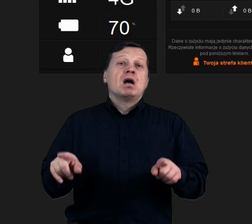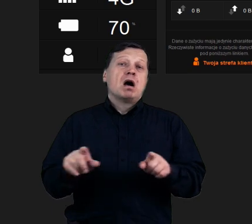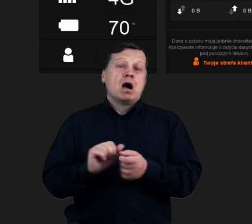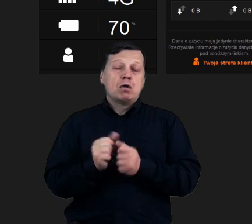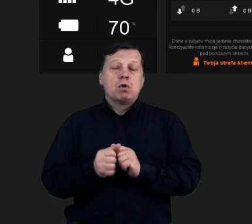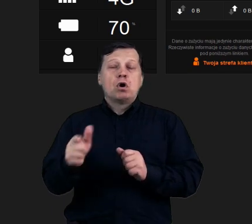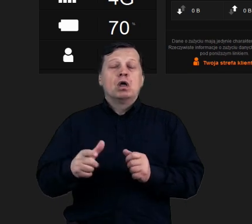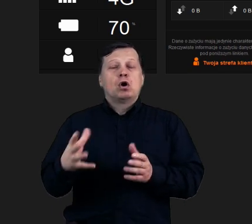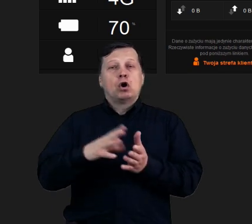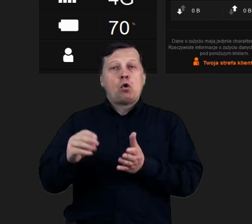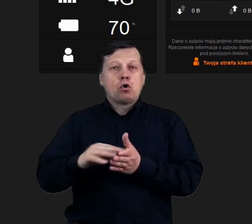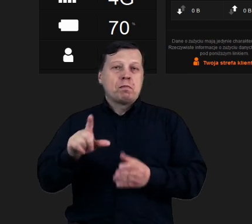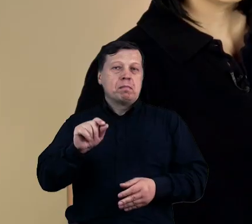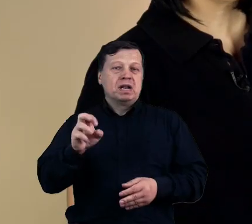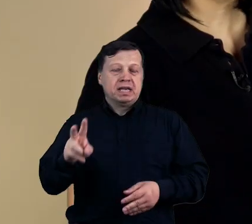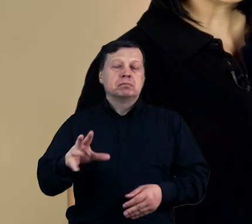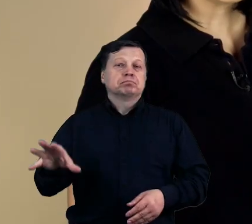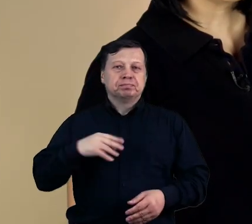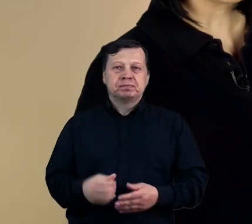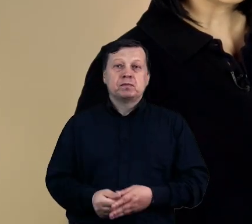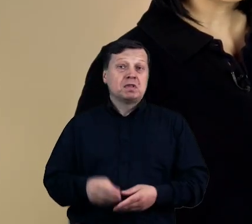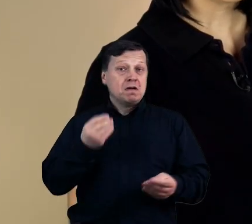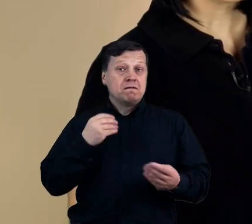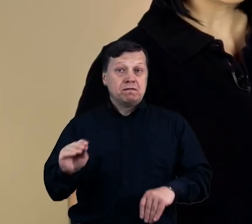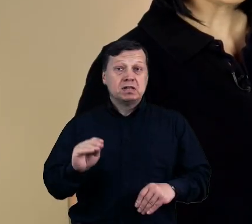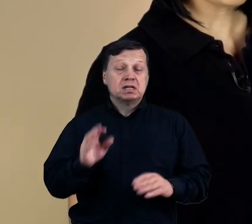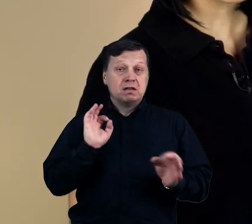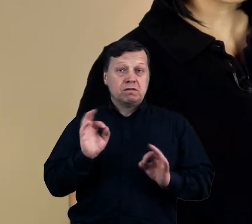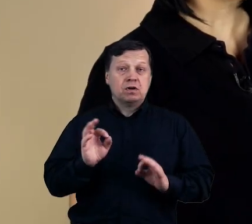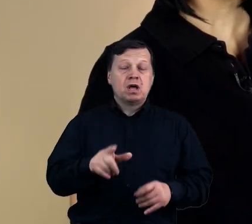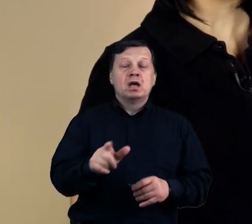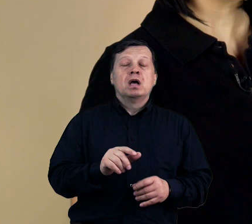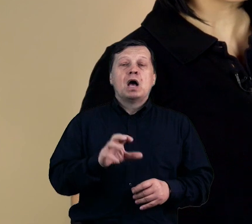włączyć udostępnianie plików. Więcej